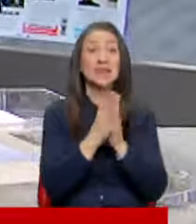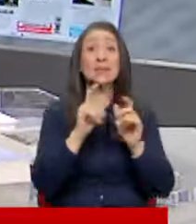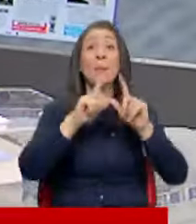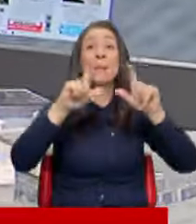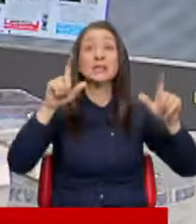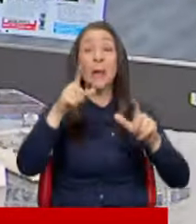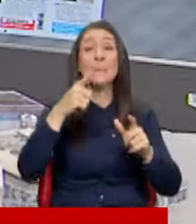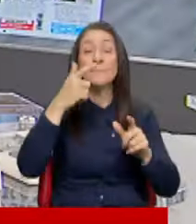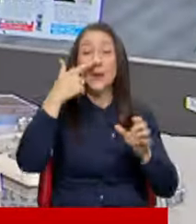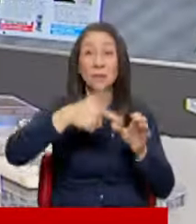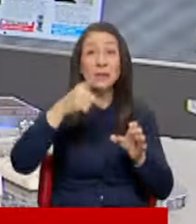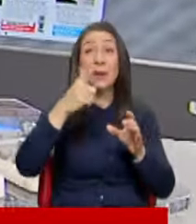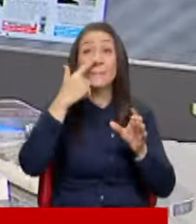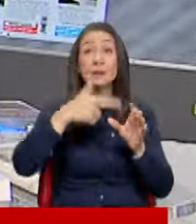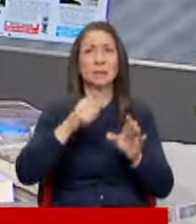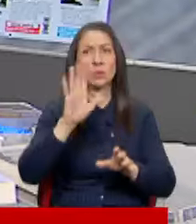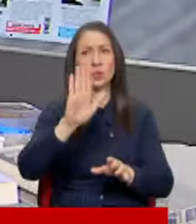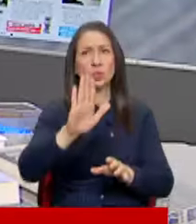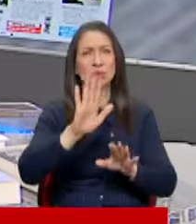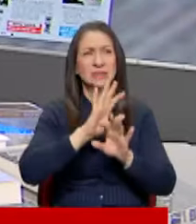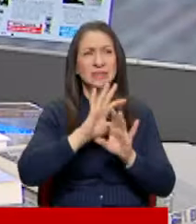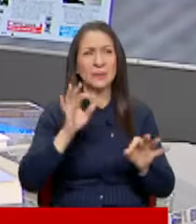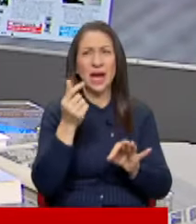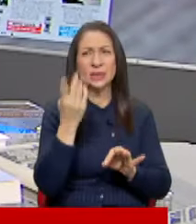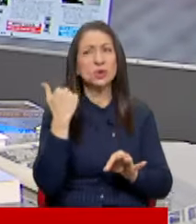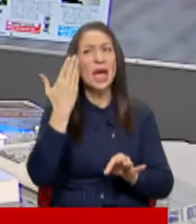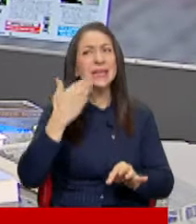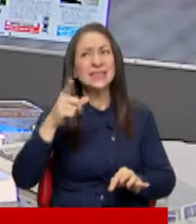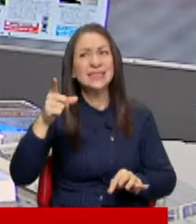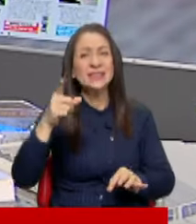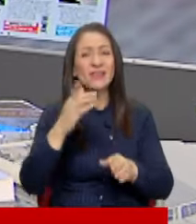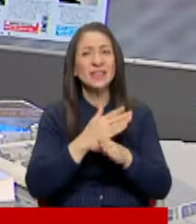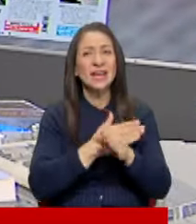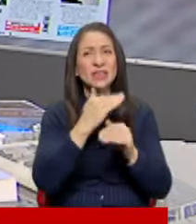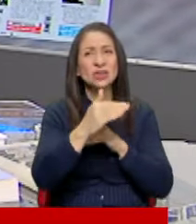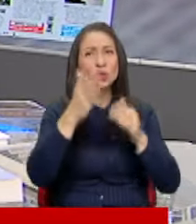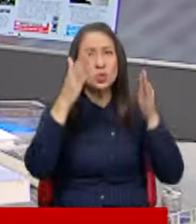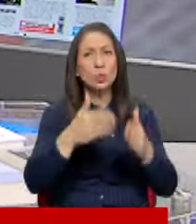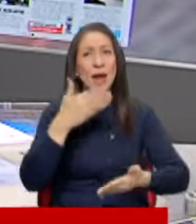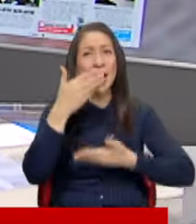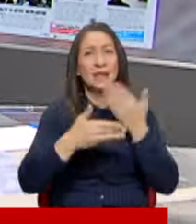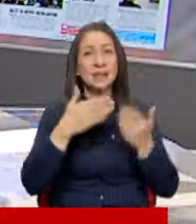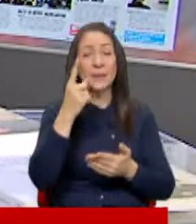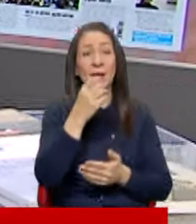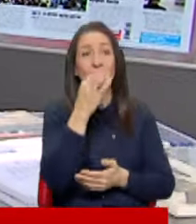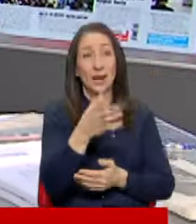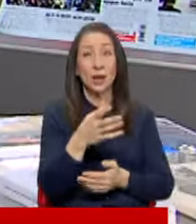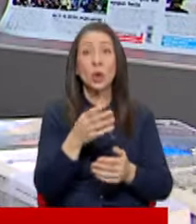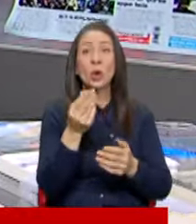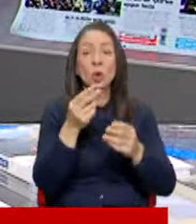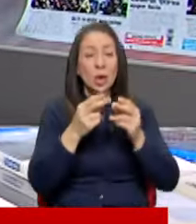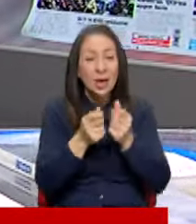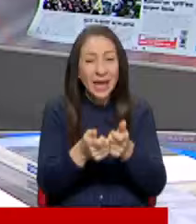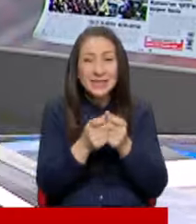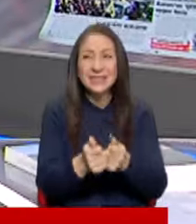manşeti Batman Batman'da bir duralım Tam da az önce izlediğiniz vatandaşın durumunu da anlatan bir haber kuru